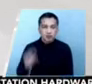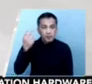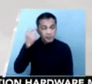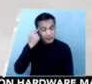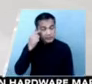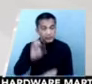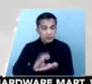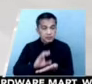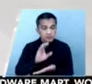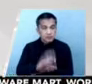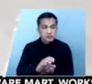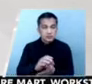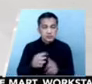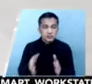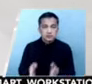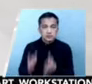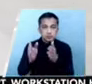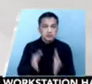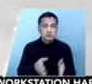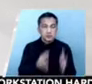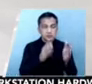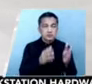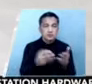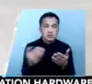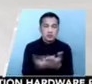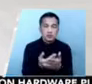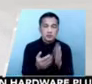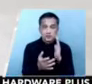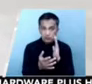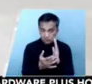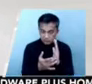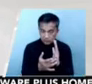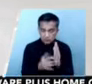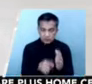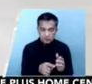mga infrastruktura at modernong teknolohiya para